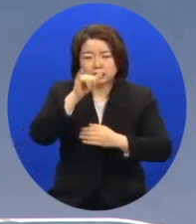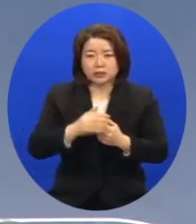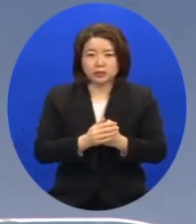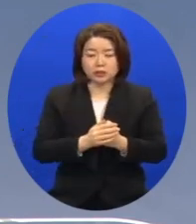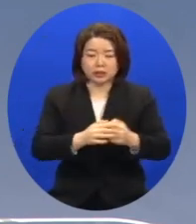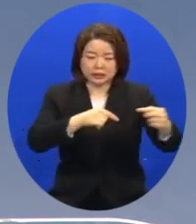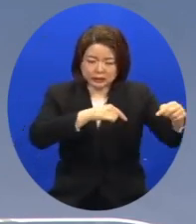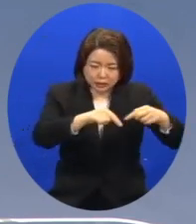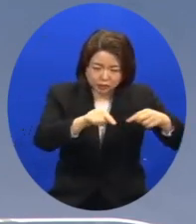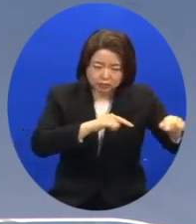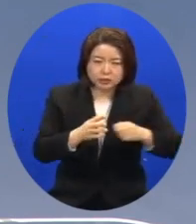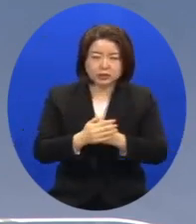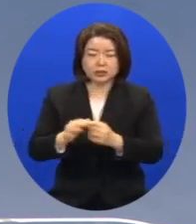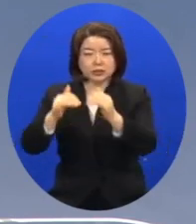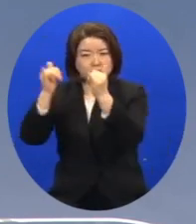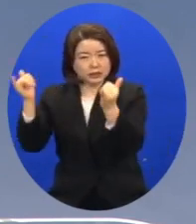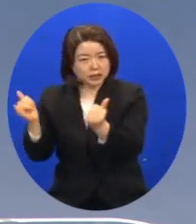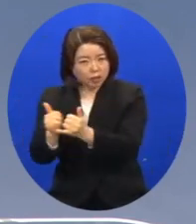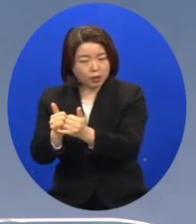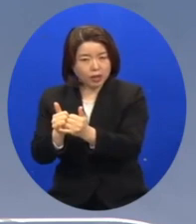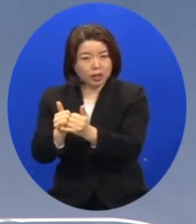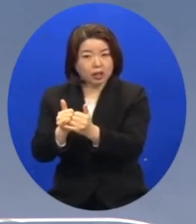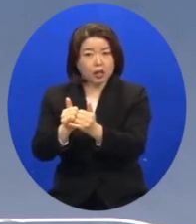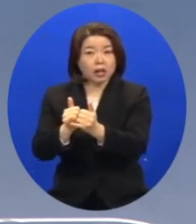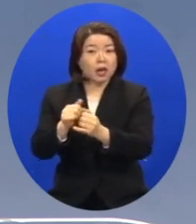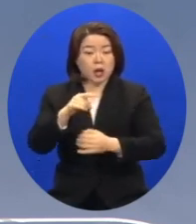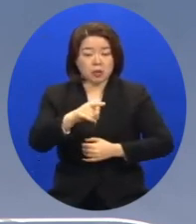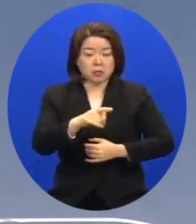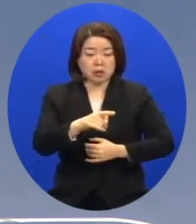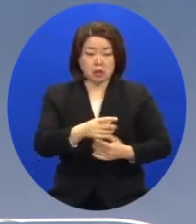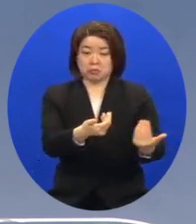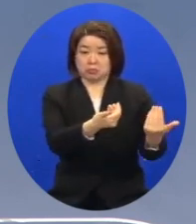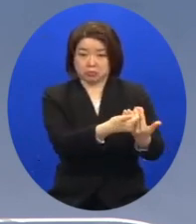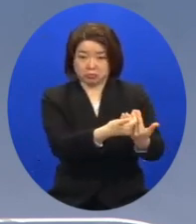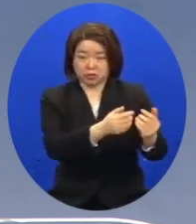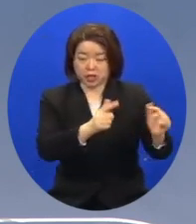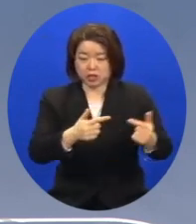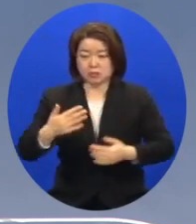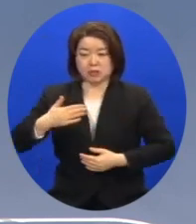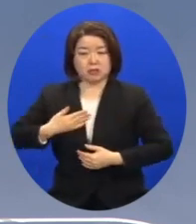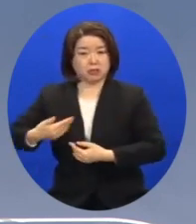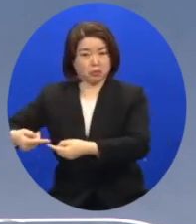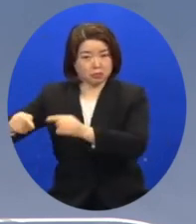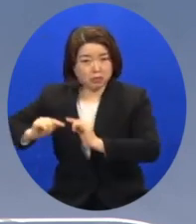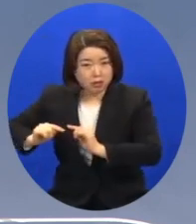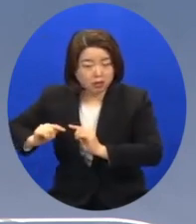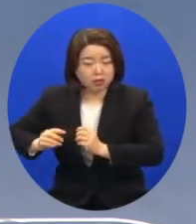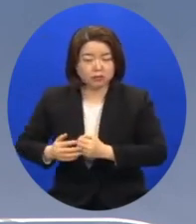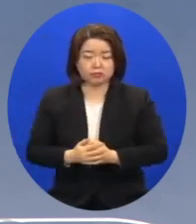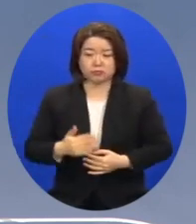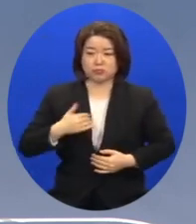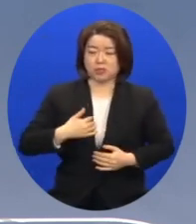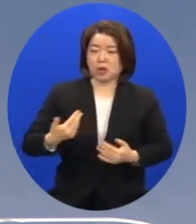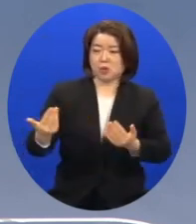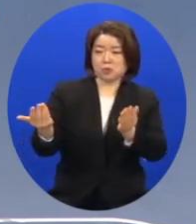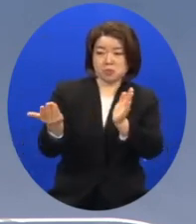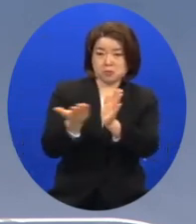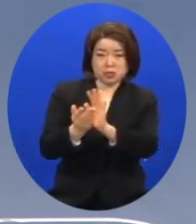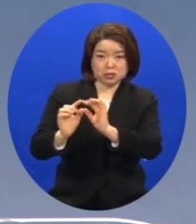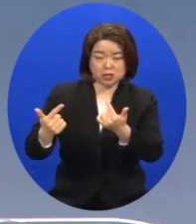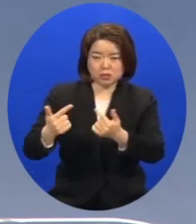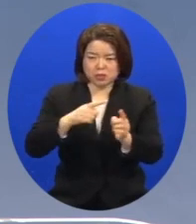사회적으로 나 저 아니면 아군 입니다 나하고 맞지 않으면 무조건